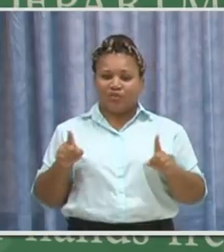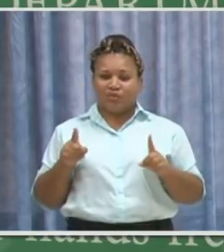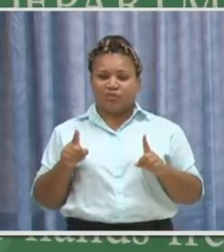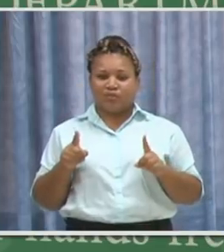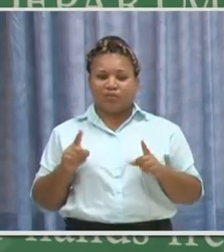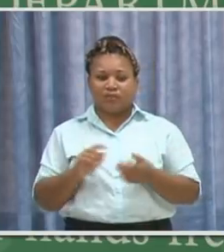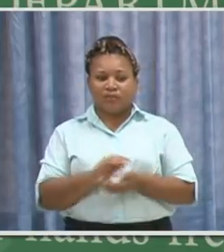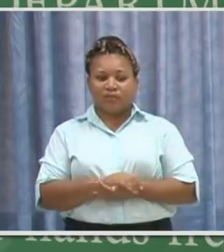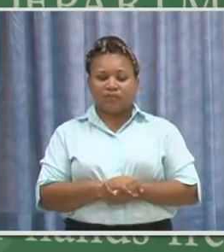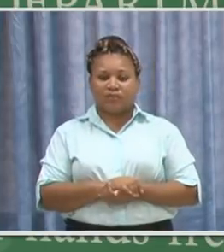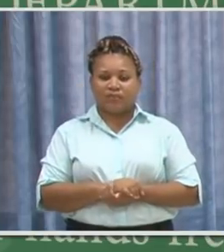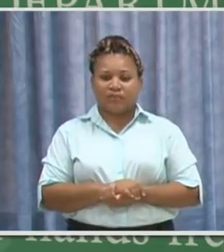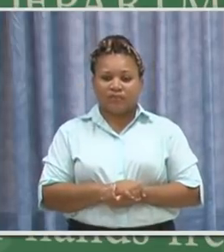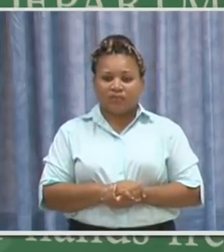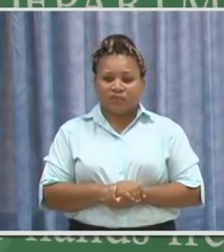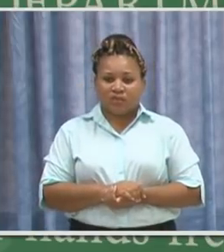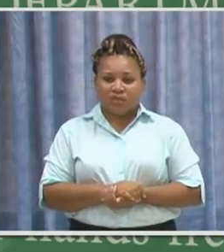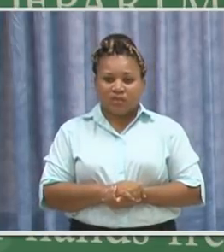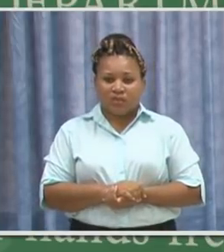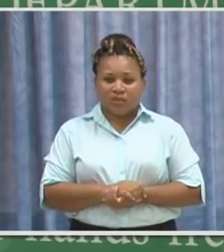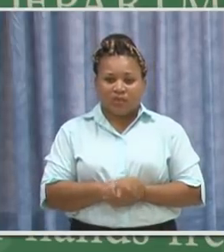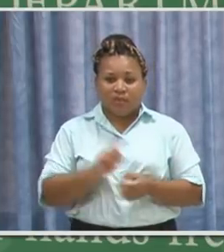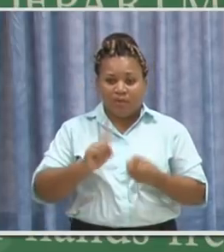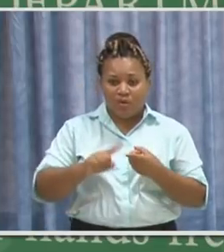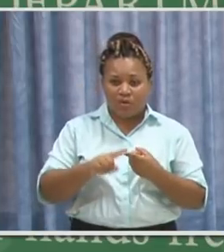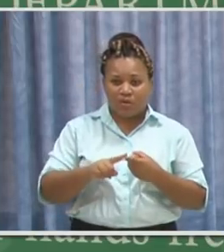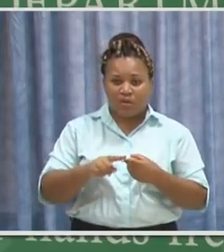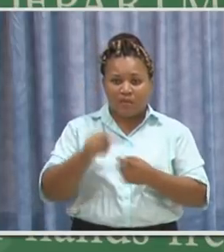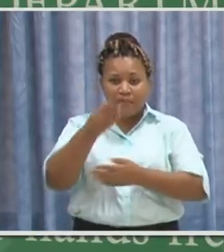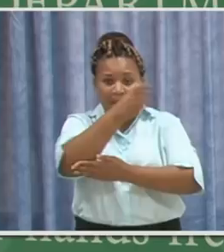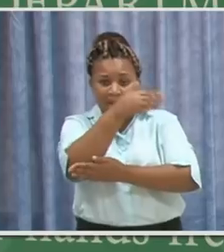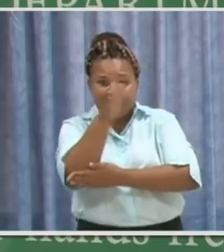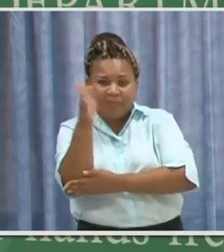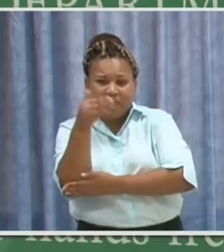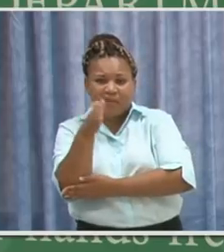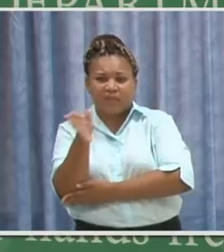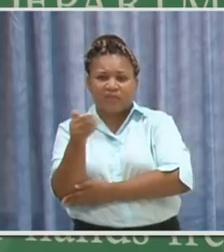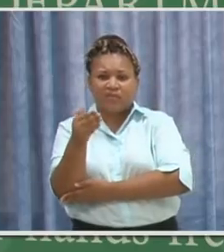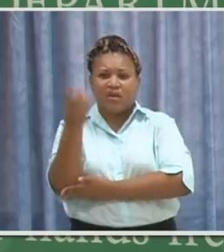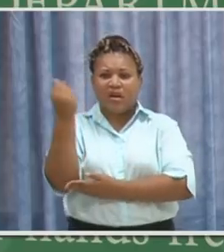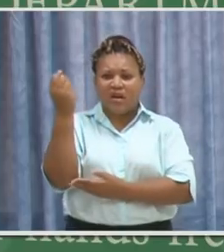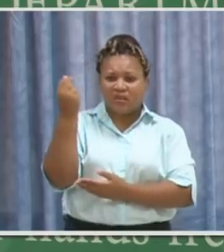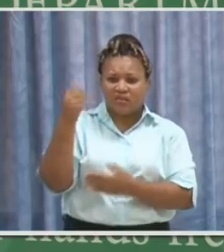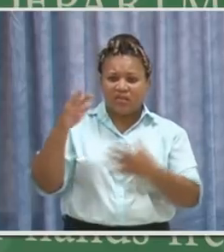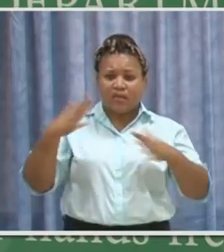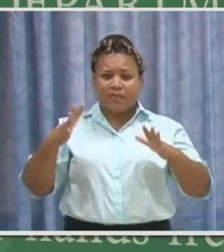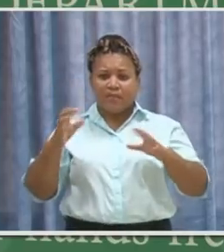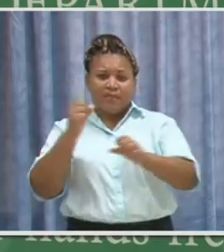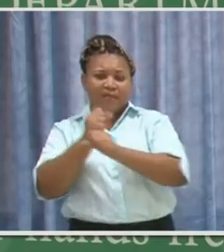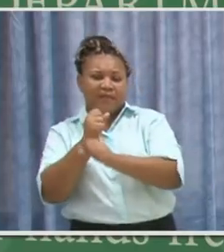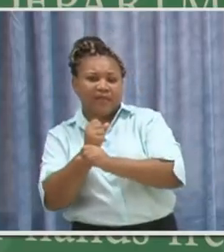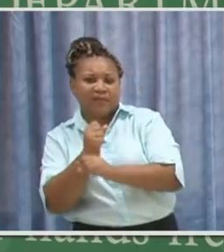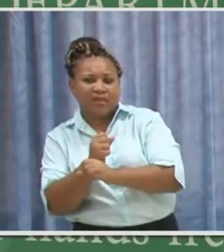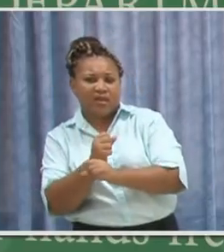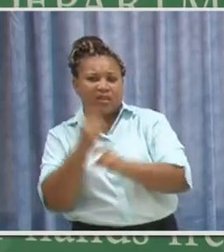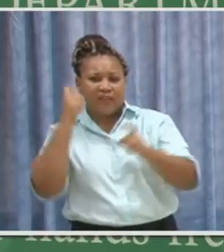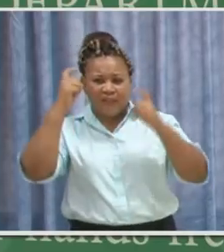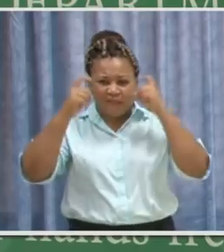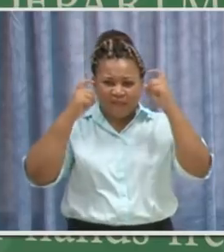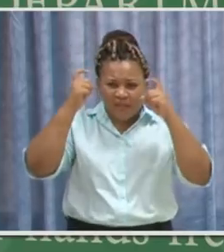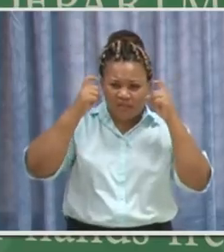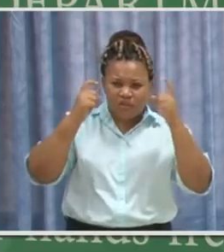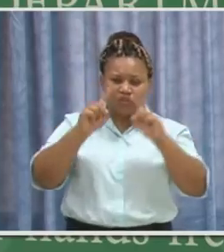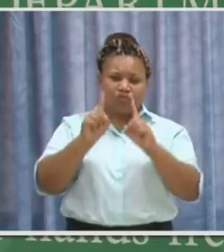et plus pas pays quotidien un outbreak qui n'a pas de lockdown, qui n'a pas de restriction, vous êtes déjà